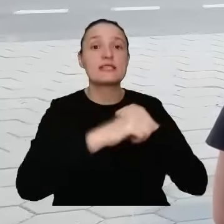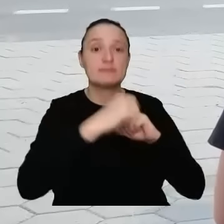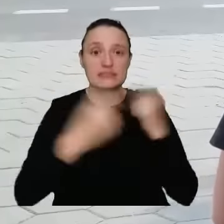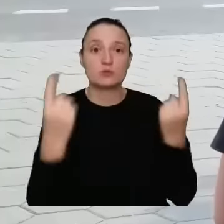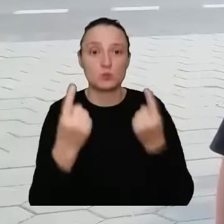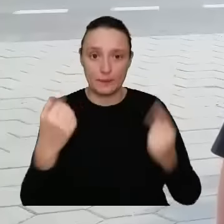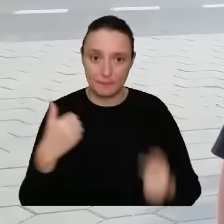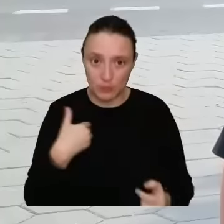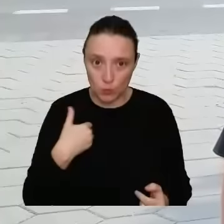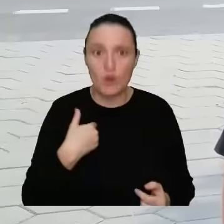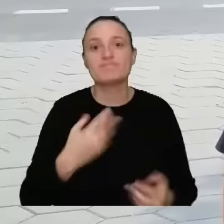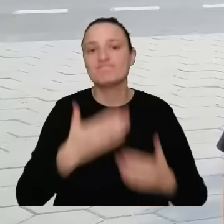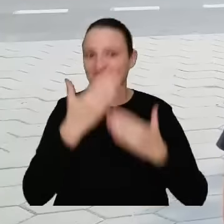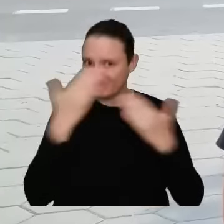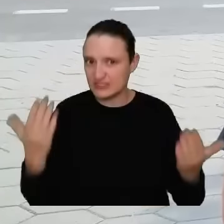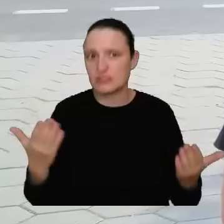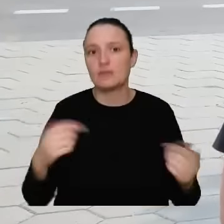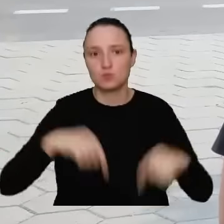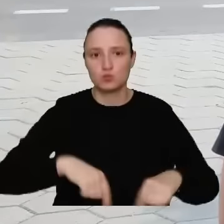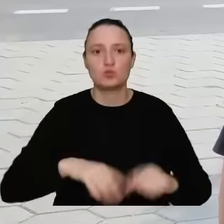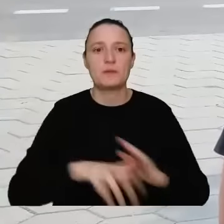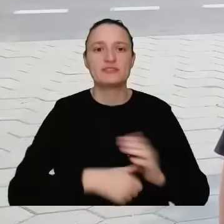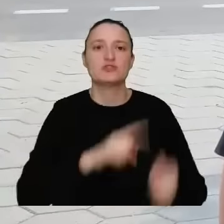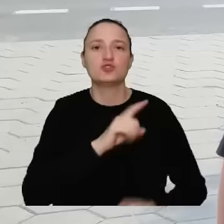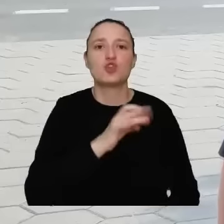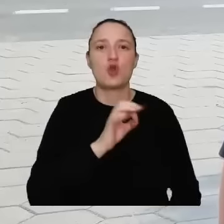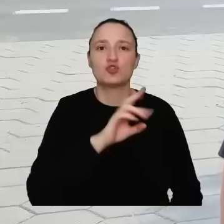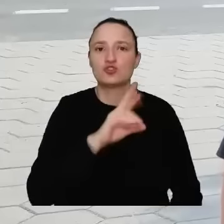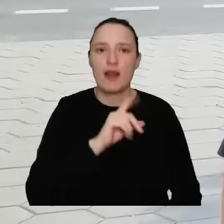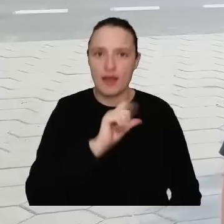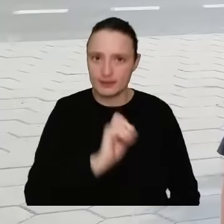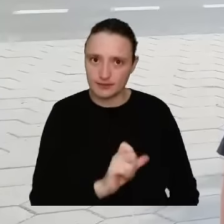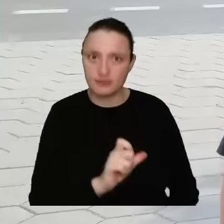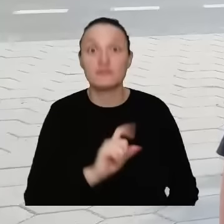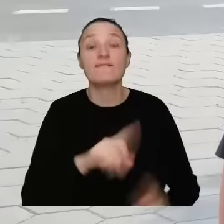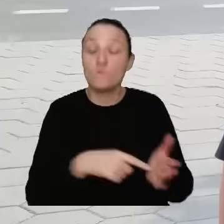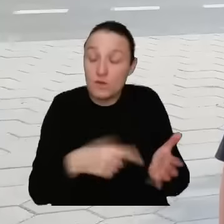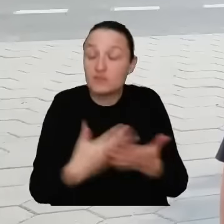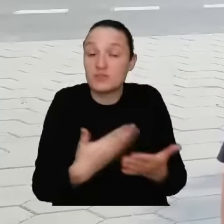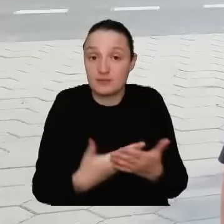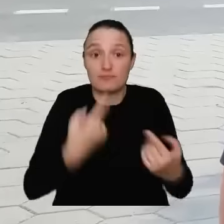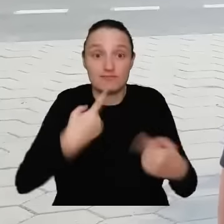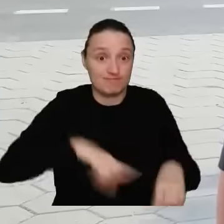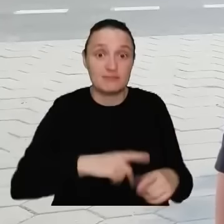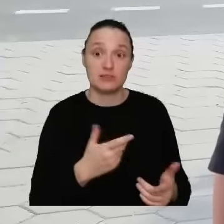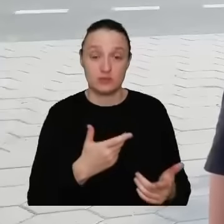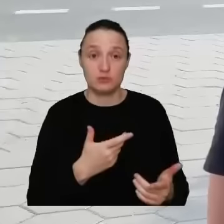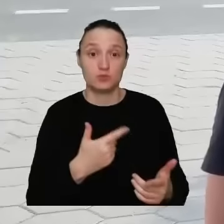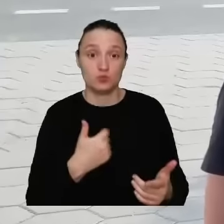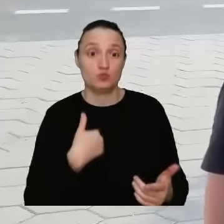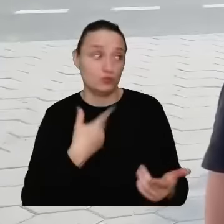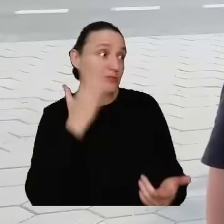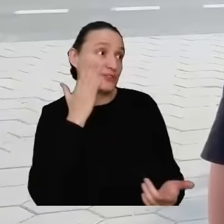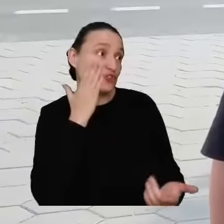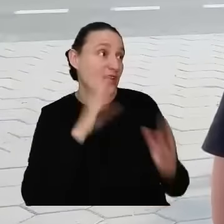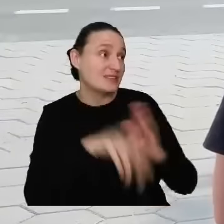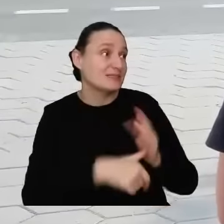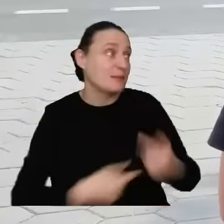my witamy Państwa tu w Zgorzelcu. Jesteśmy tu właśnie z tego powodu, ponieważ mieszkańcy tego